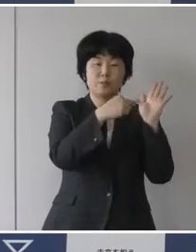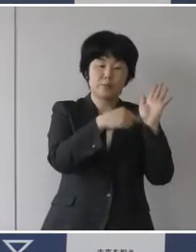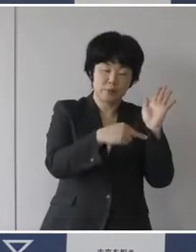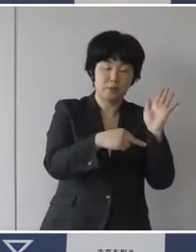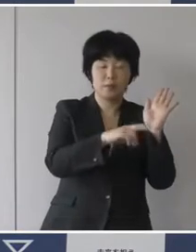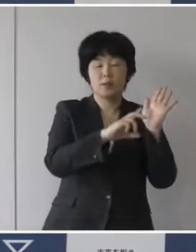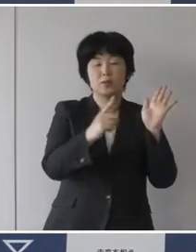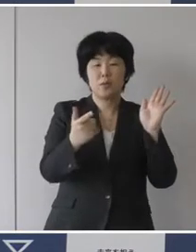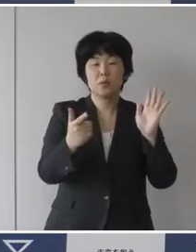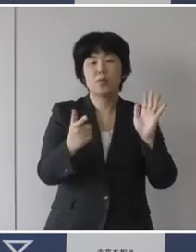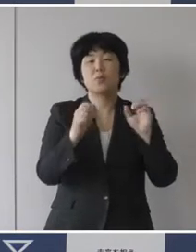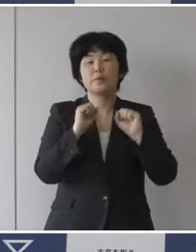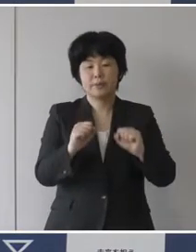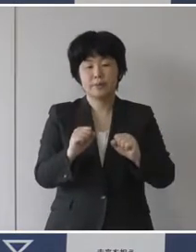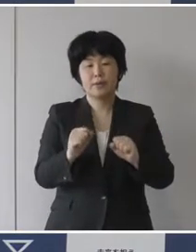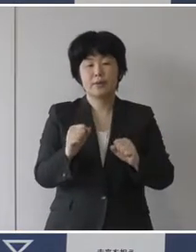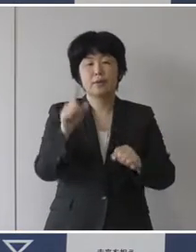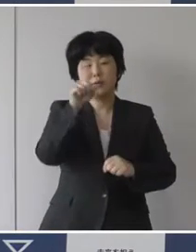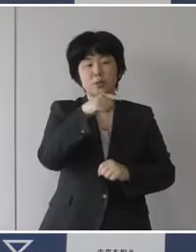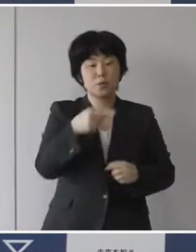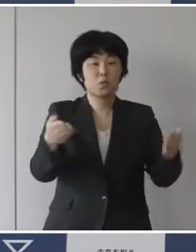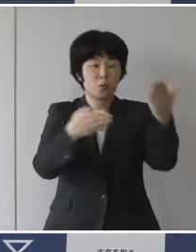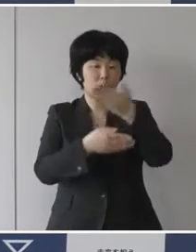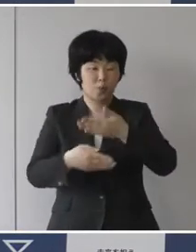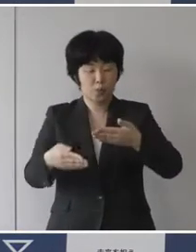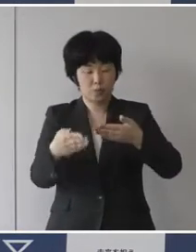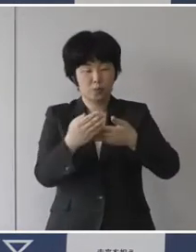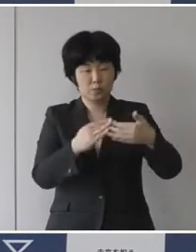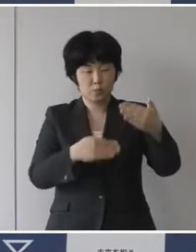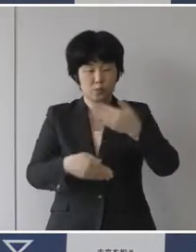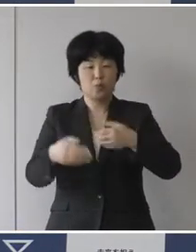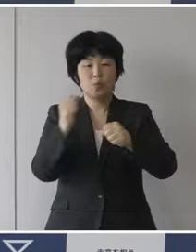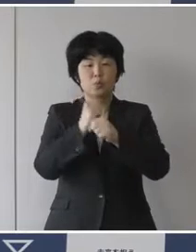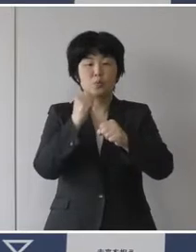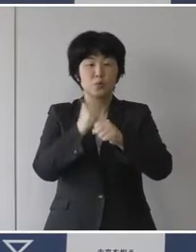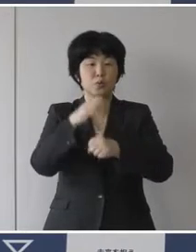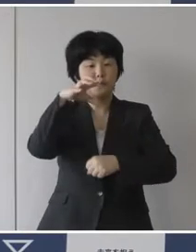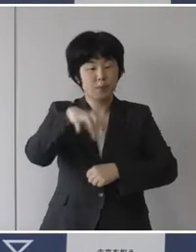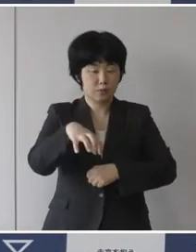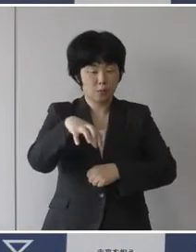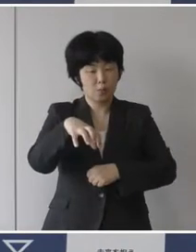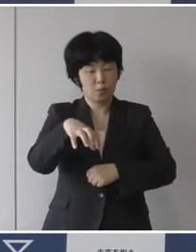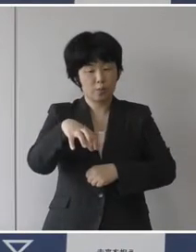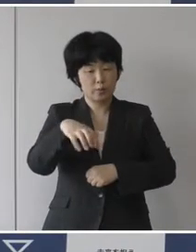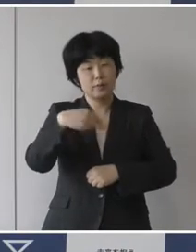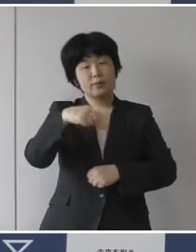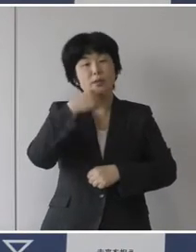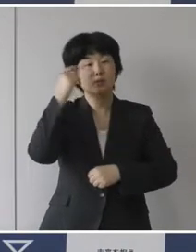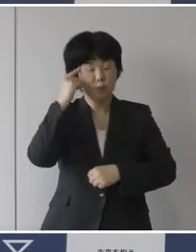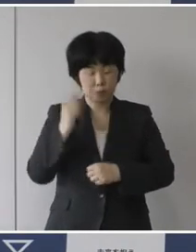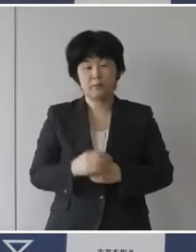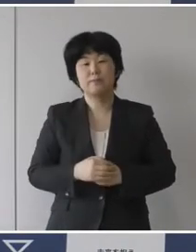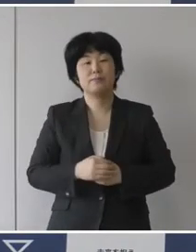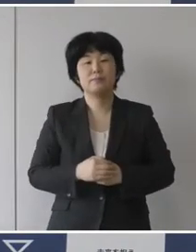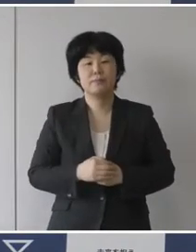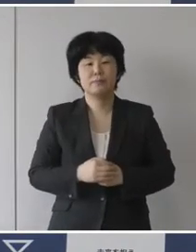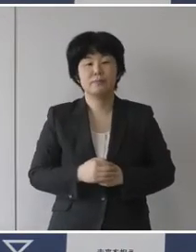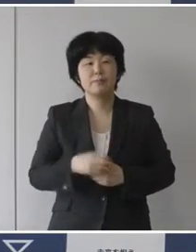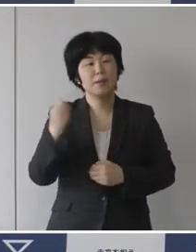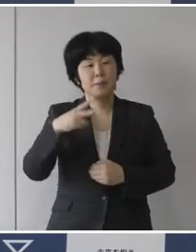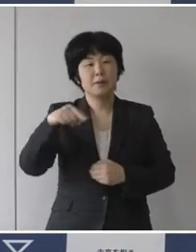み出す、そんな、取り組みを行っていきたいと思っています。でまた110周年を記念